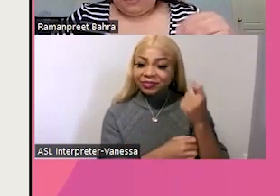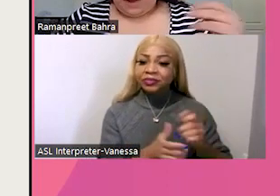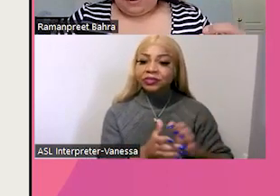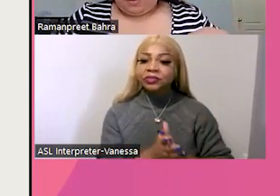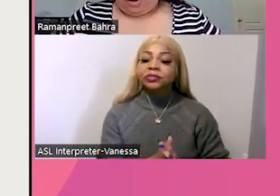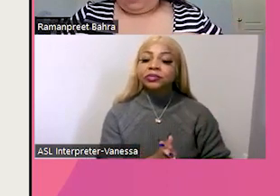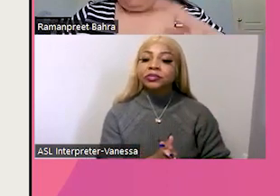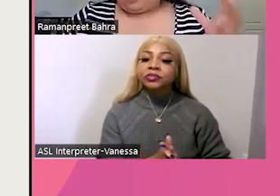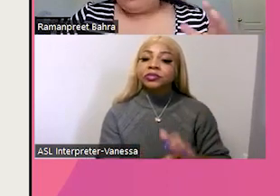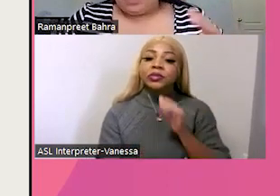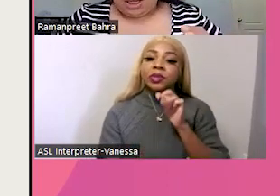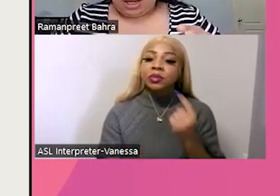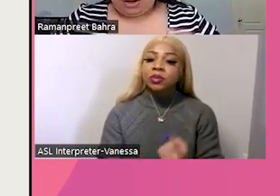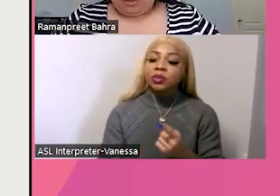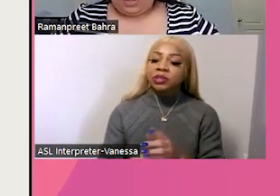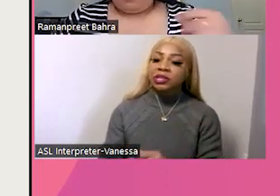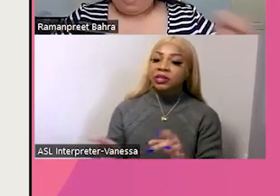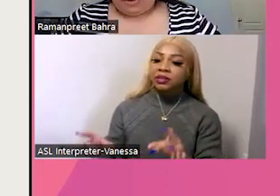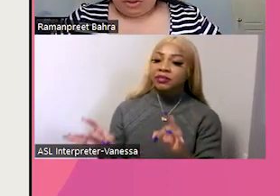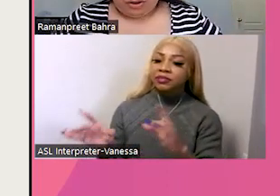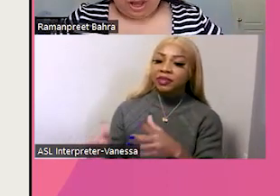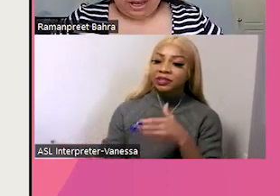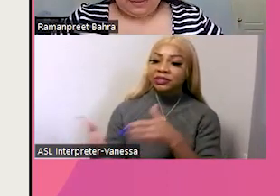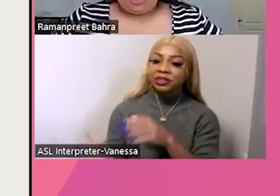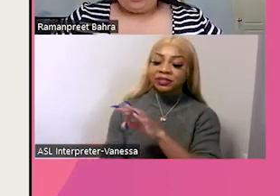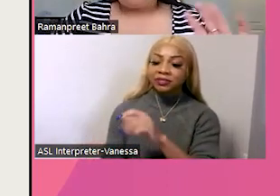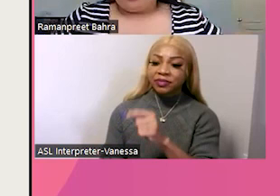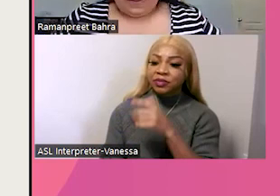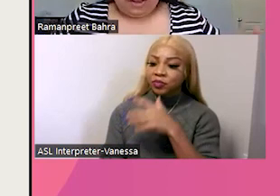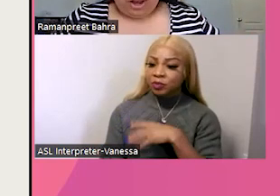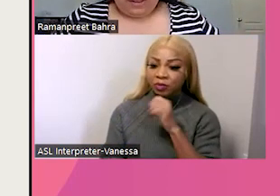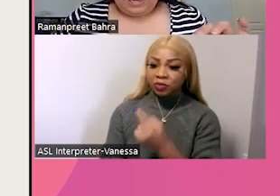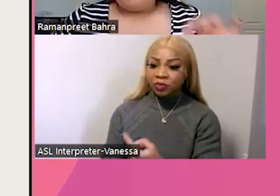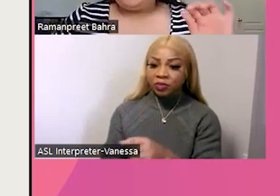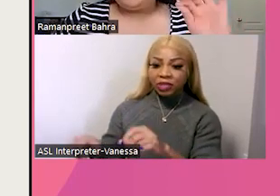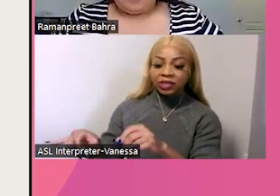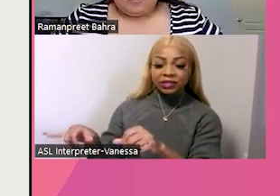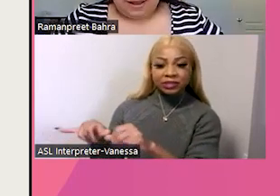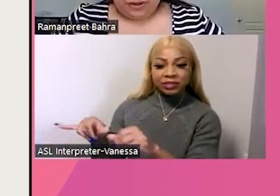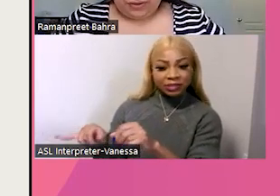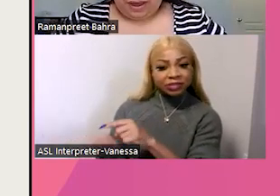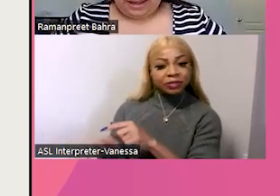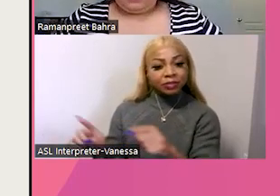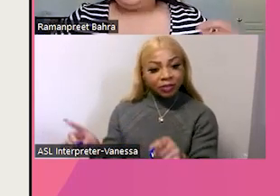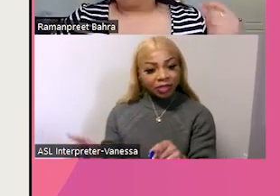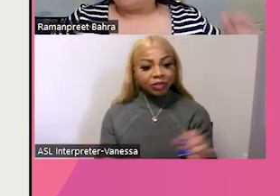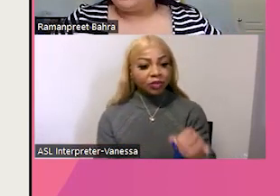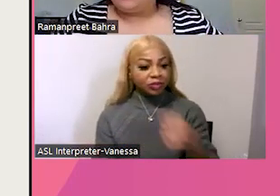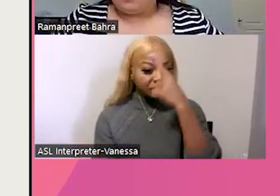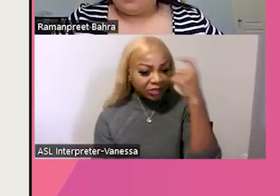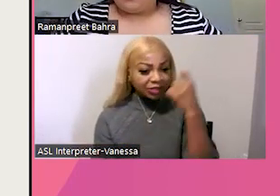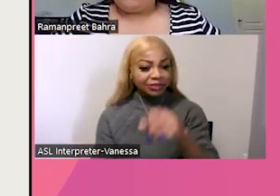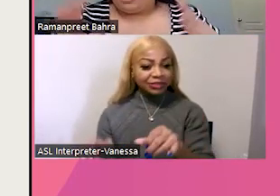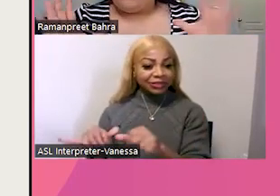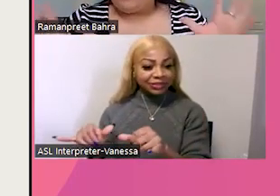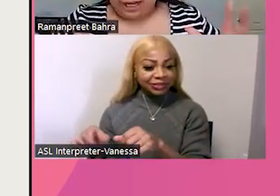existe dans la société et qui crée des violences contre les femmes grosses, mais c'est aussi en